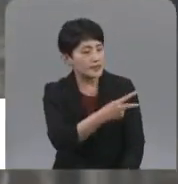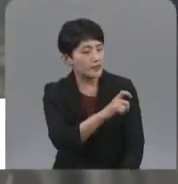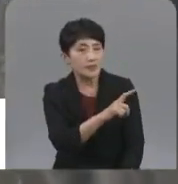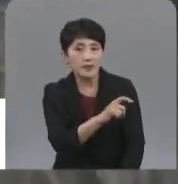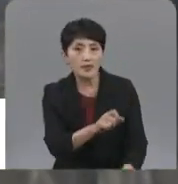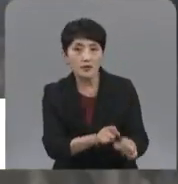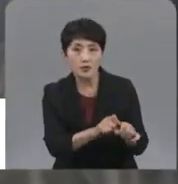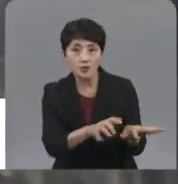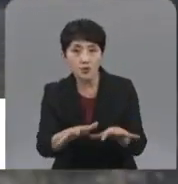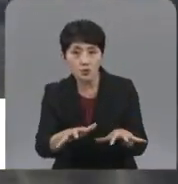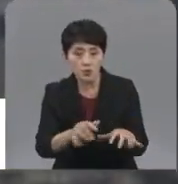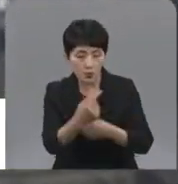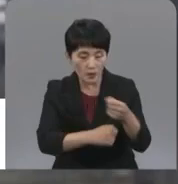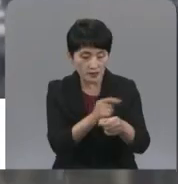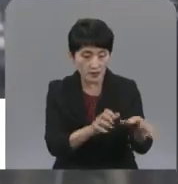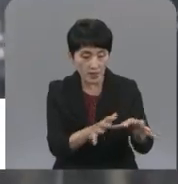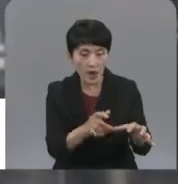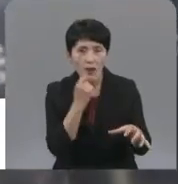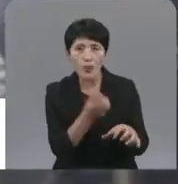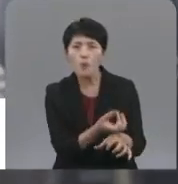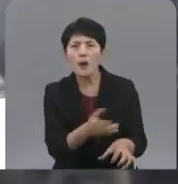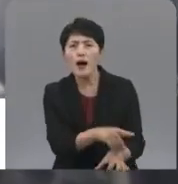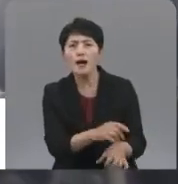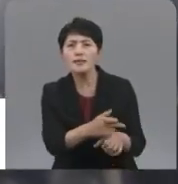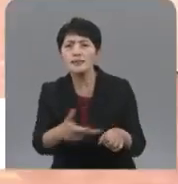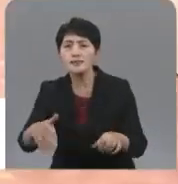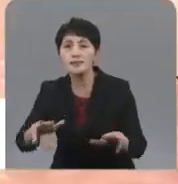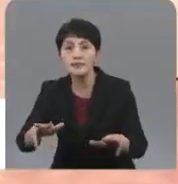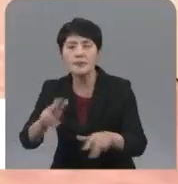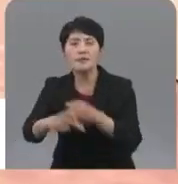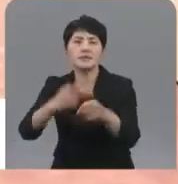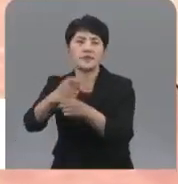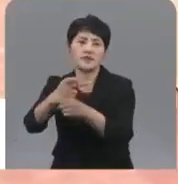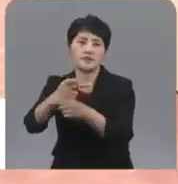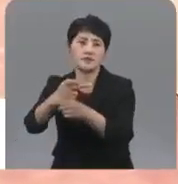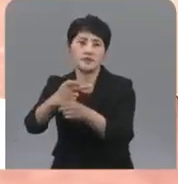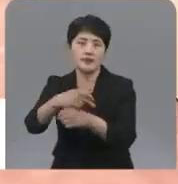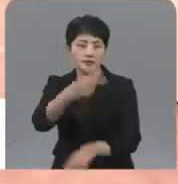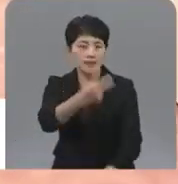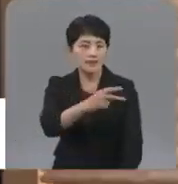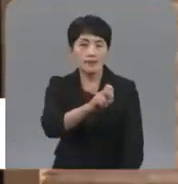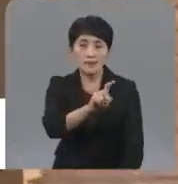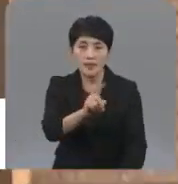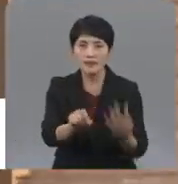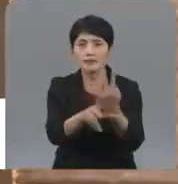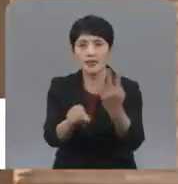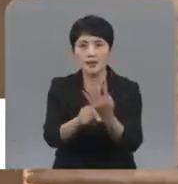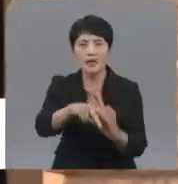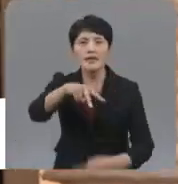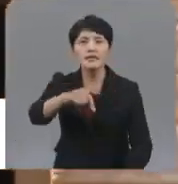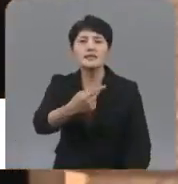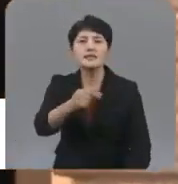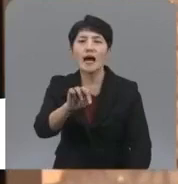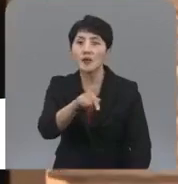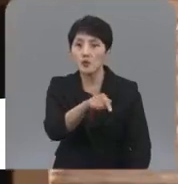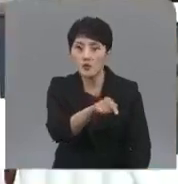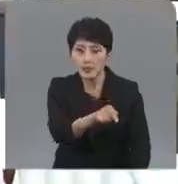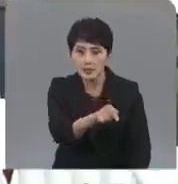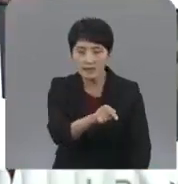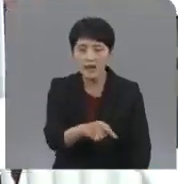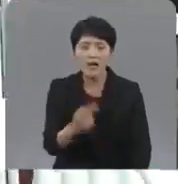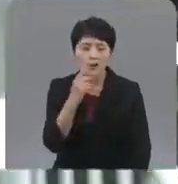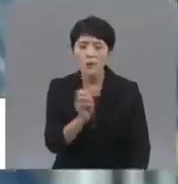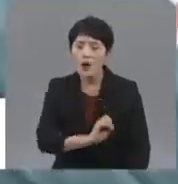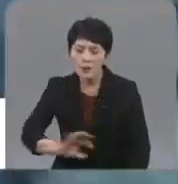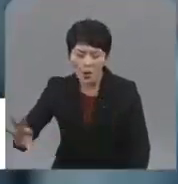du démantèlement de la centrale, soit au moins pendant 30 ans. L'administration de Kishida a promis de déployer ses